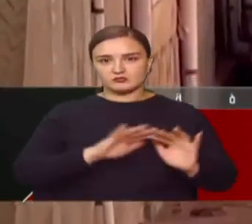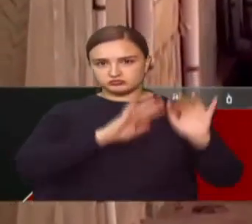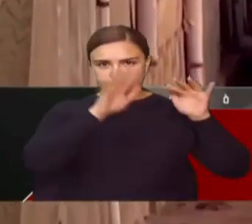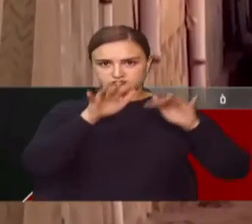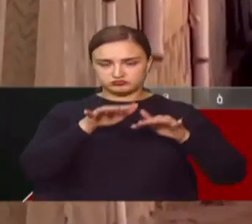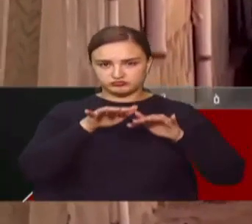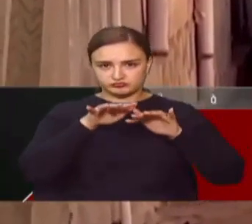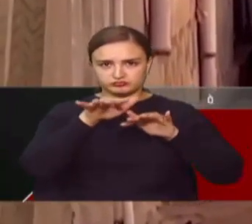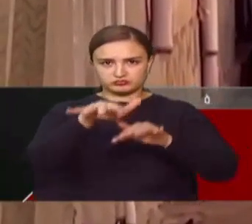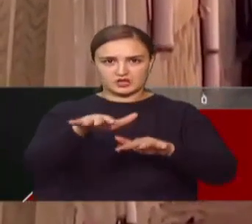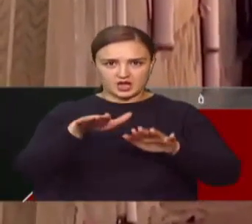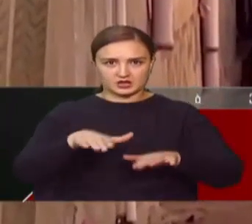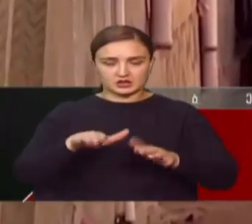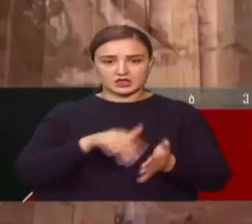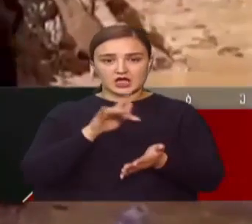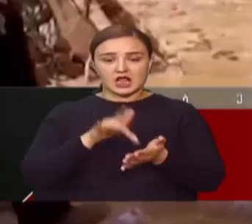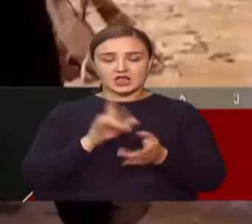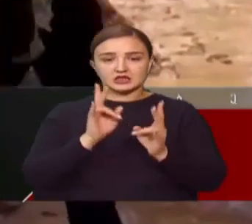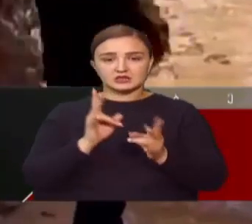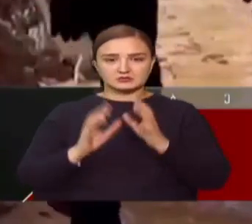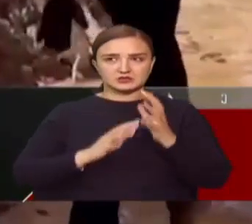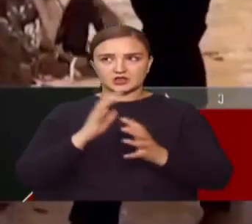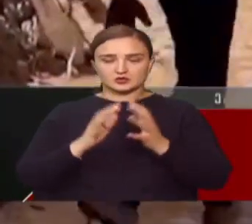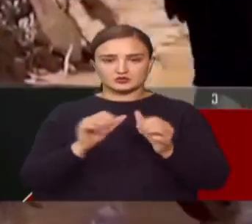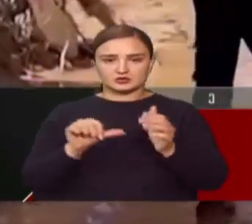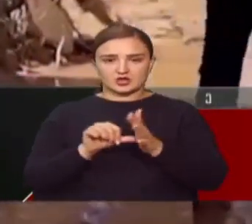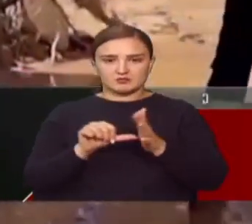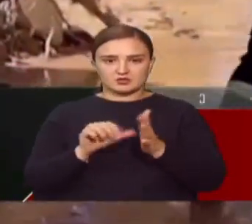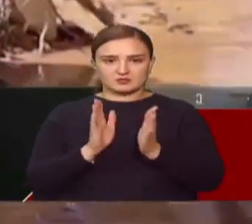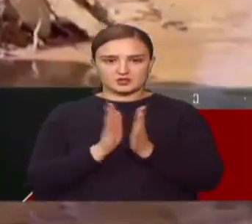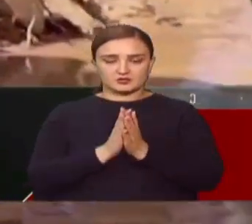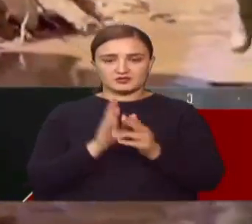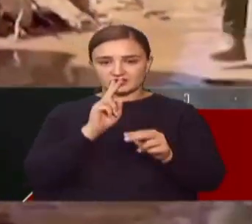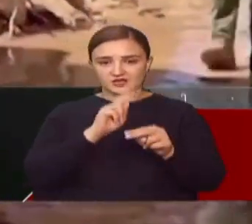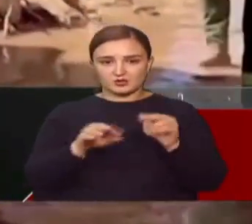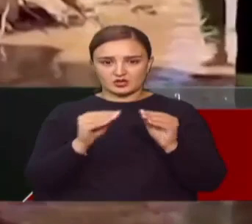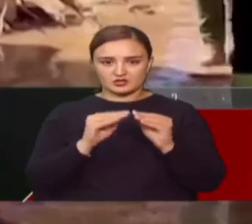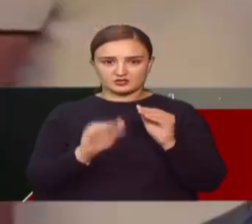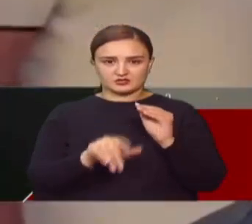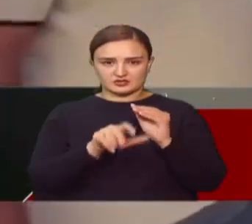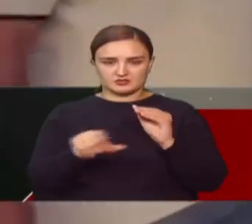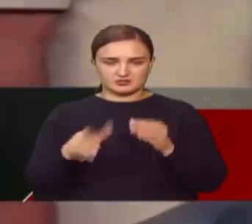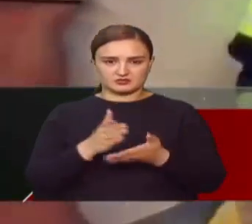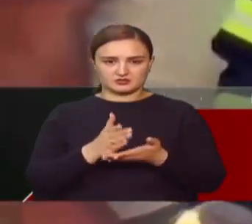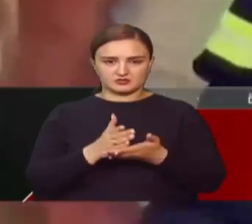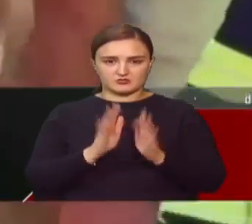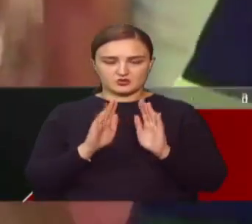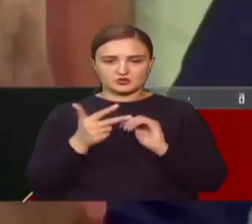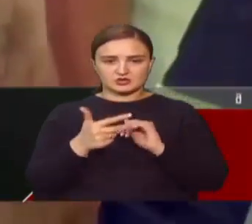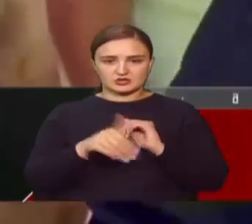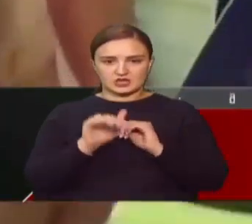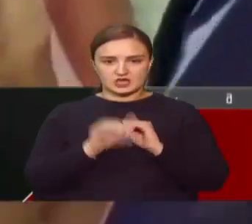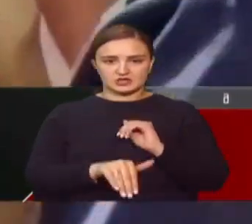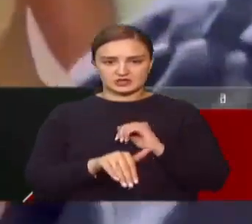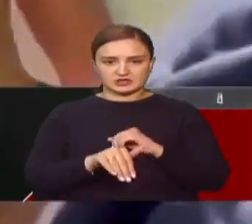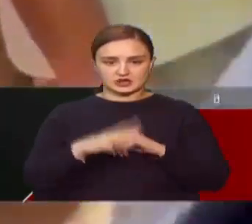ახლა დაზარალებული ქალაქები საერთაშორისო დახმარებას ითხოვენ. Დაკარგულად სულ მცირე 10000 ადამიანი მიიჩნევა, ხოლო